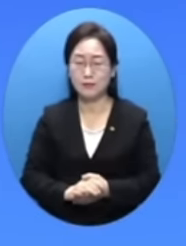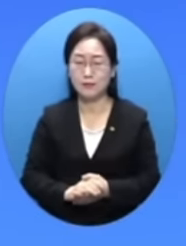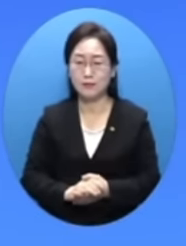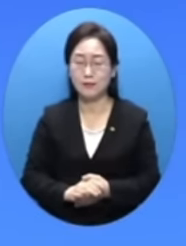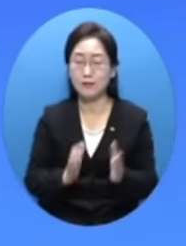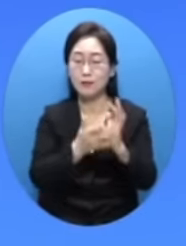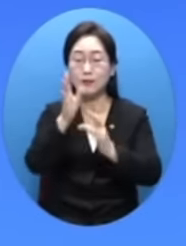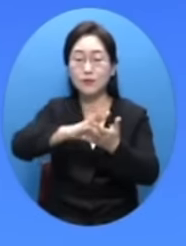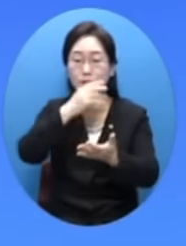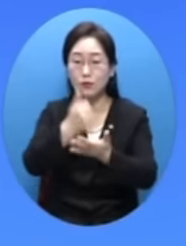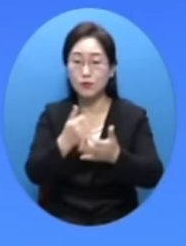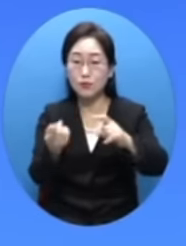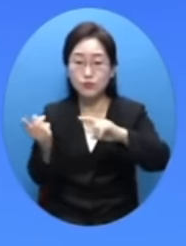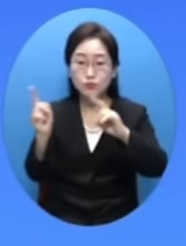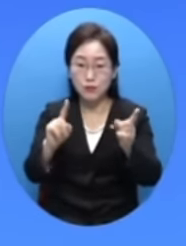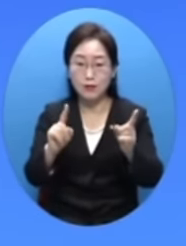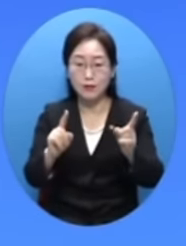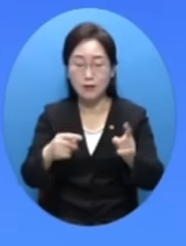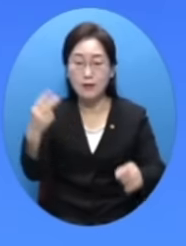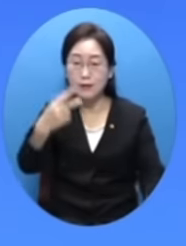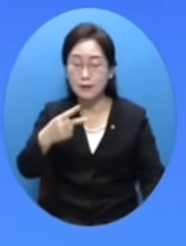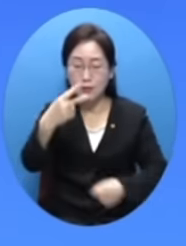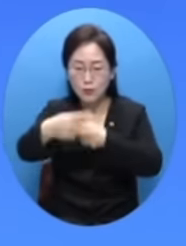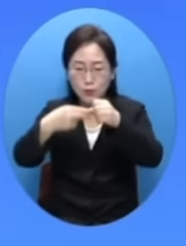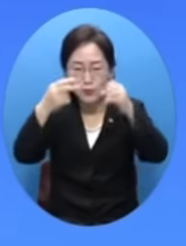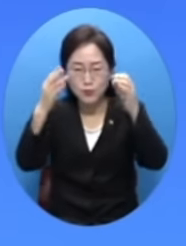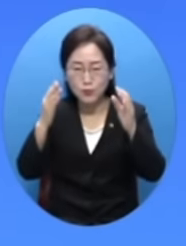예수 그리스도의 부활이 2000년의 역사 동안